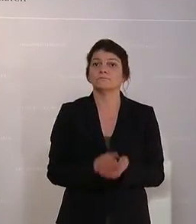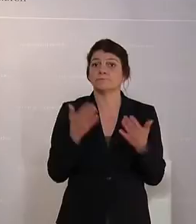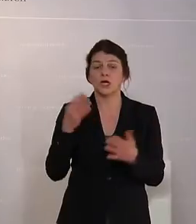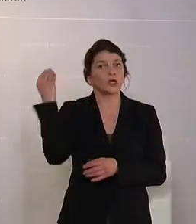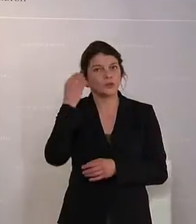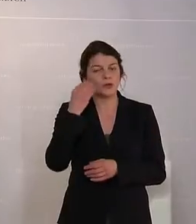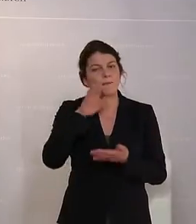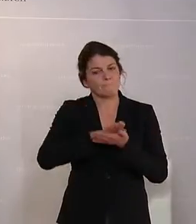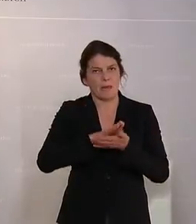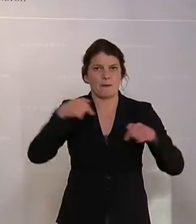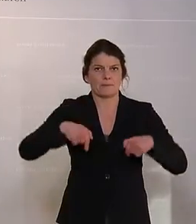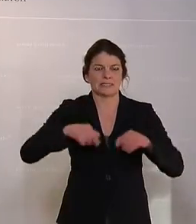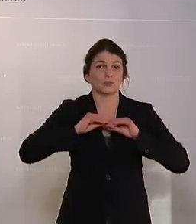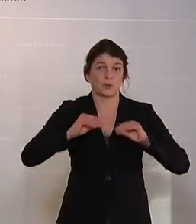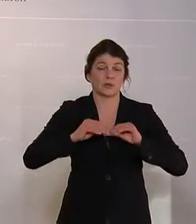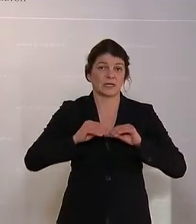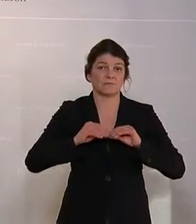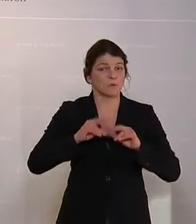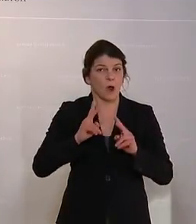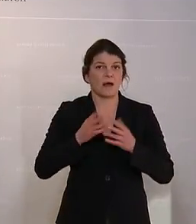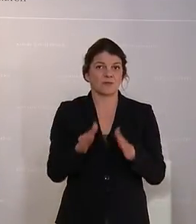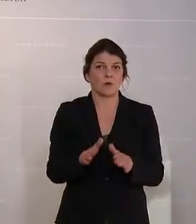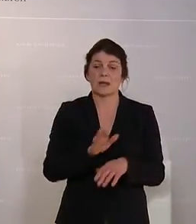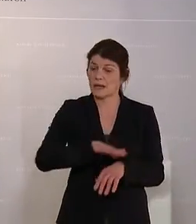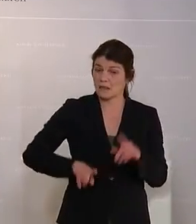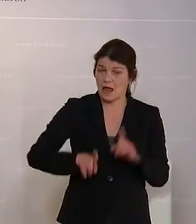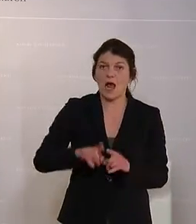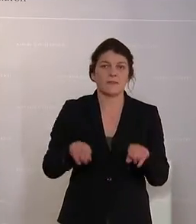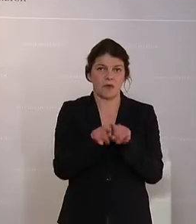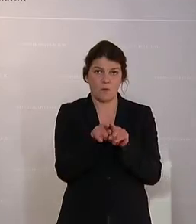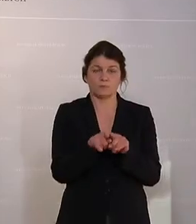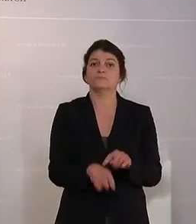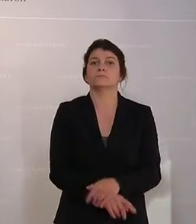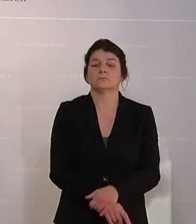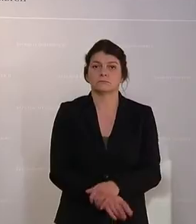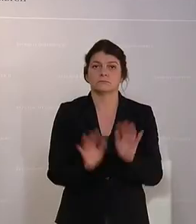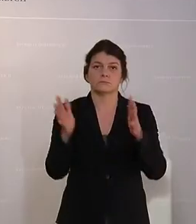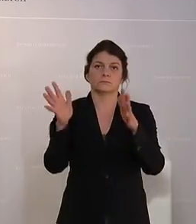bleiben im Präsenzunterricht grundsätzlich geöffnet, Kindergärten ebenfalls.